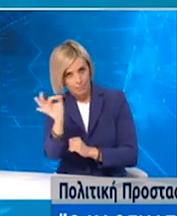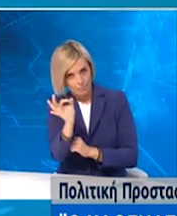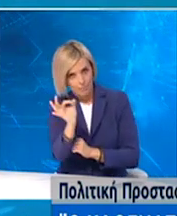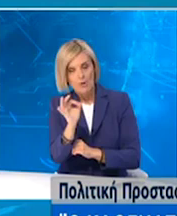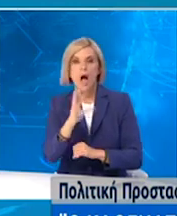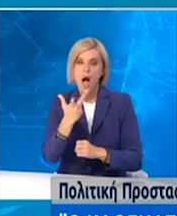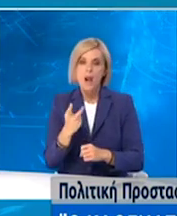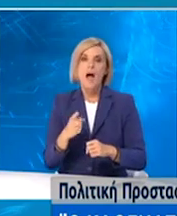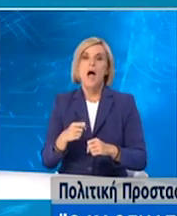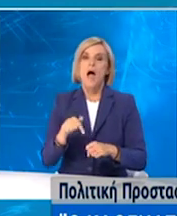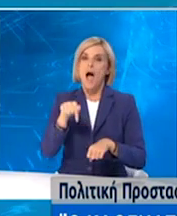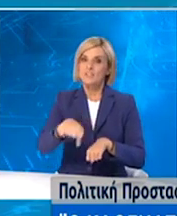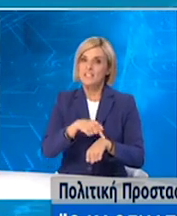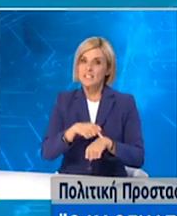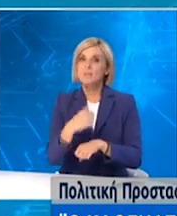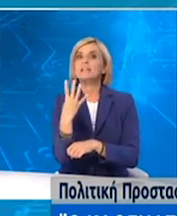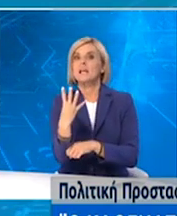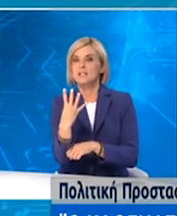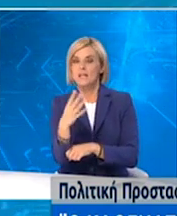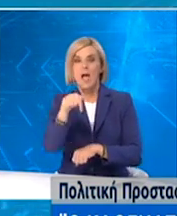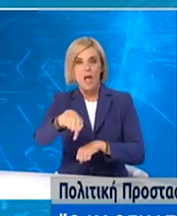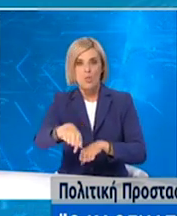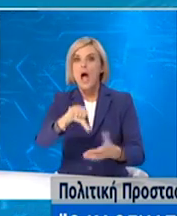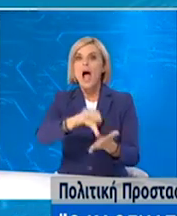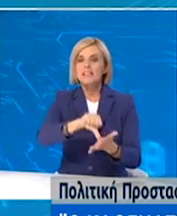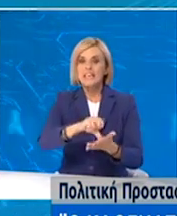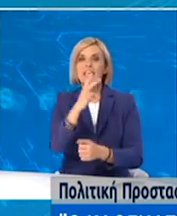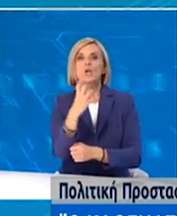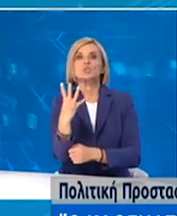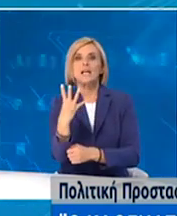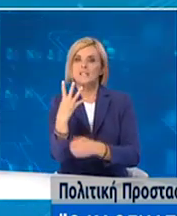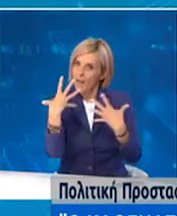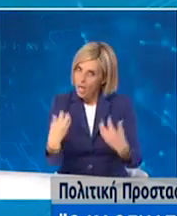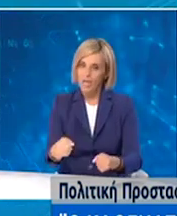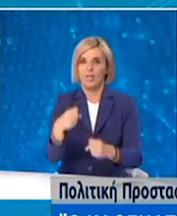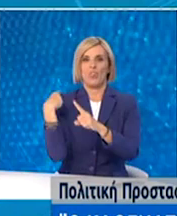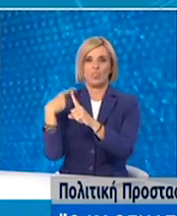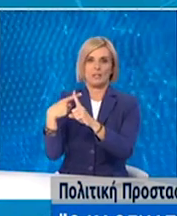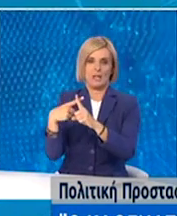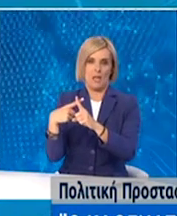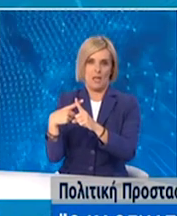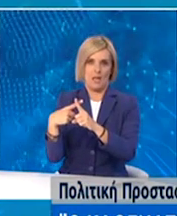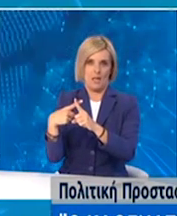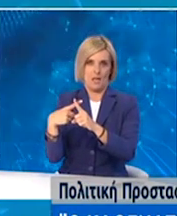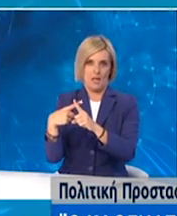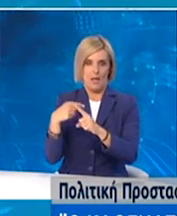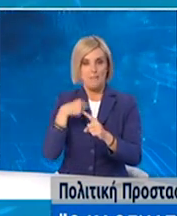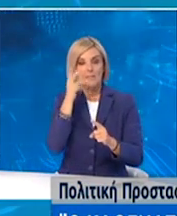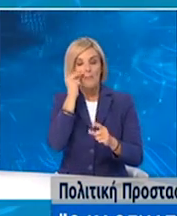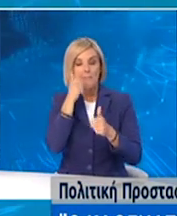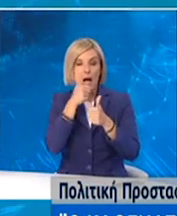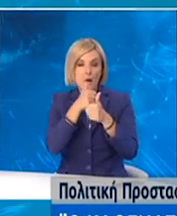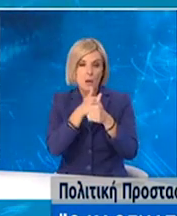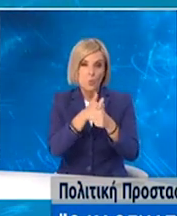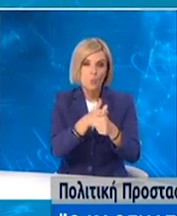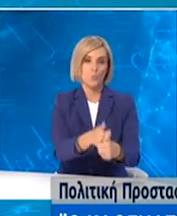Αττική, ενεργά νομίζω είναι τα 24. Άρα σε κάθε περίπτωση παρατηρούμε τι συμβαίνει. Η